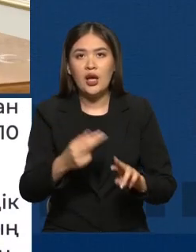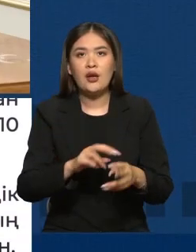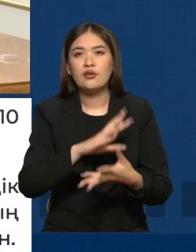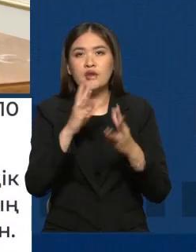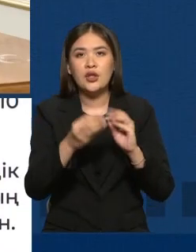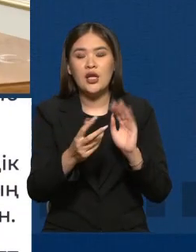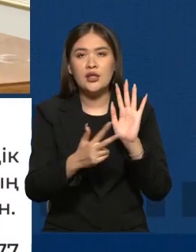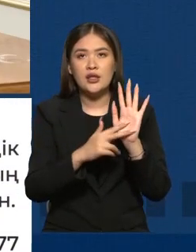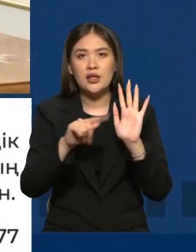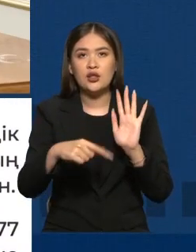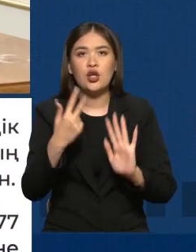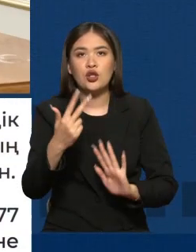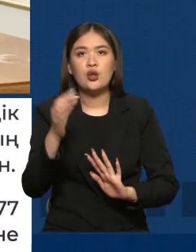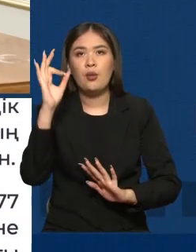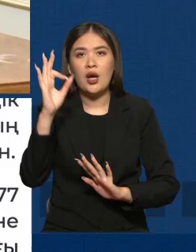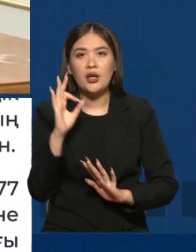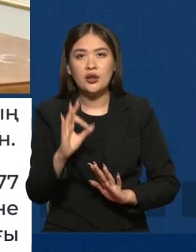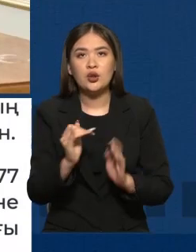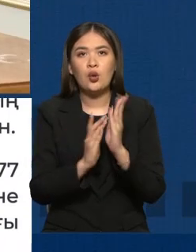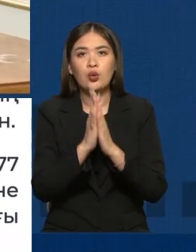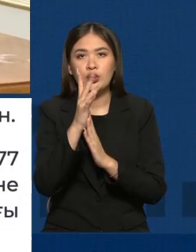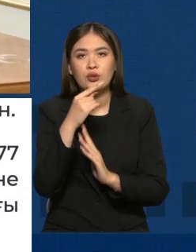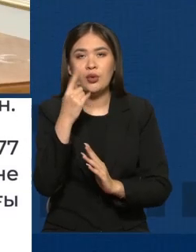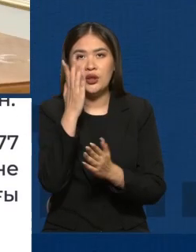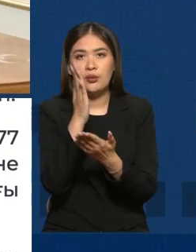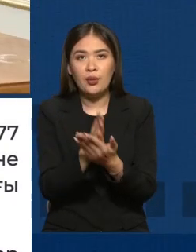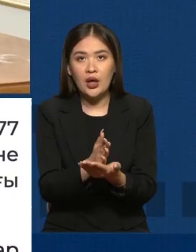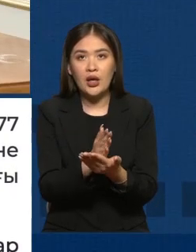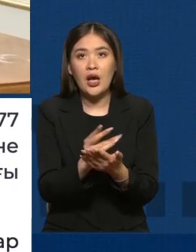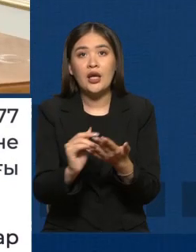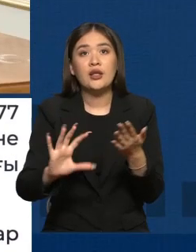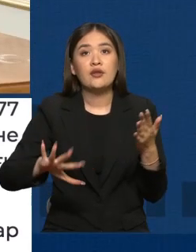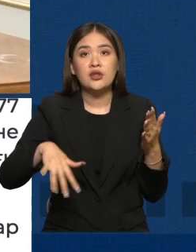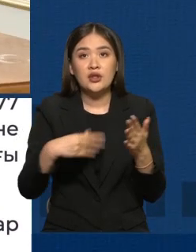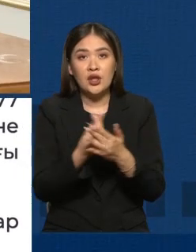кешенде 8,3% өсім барын айтты. Және